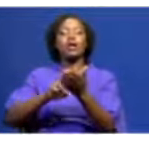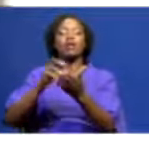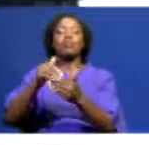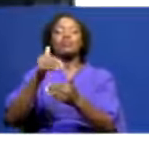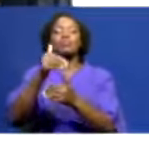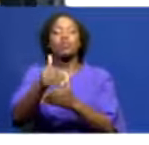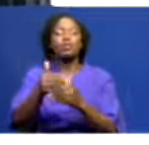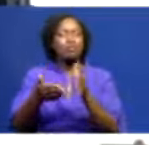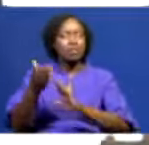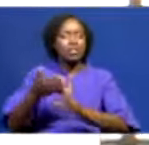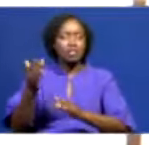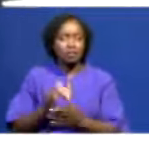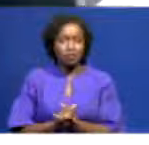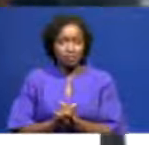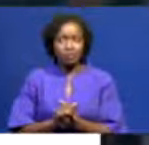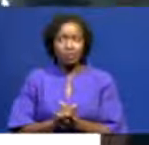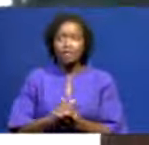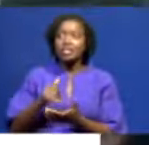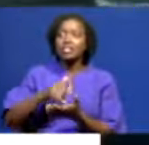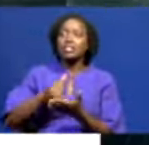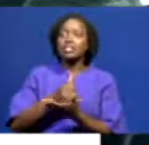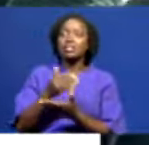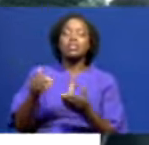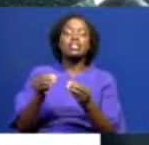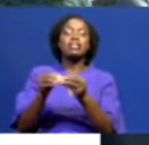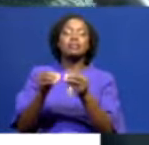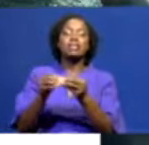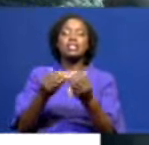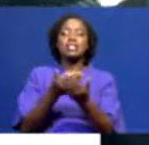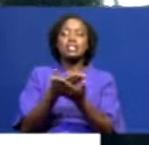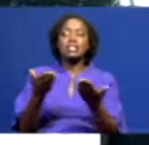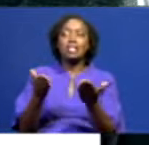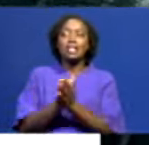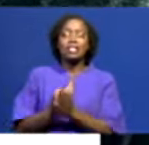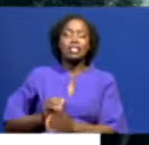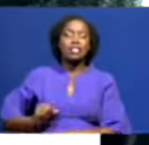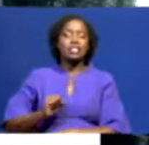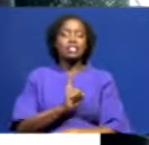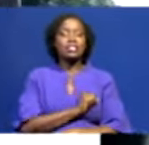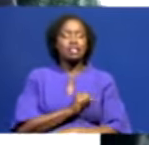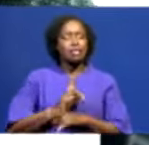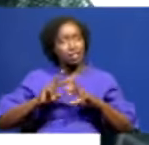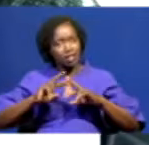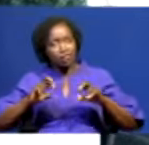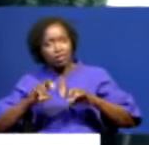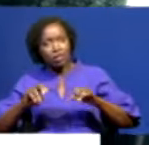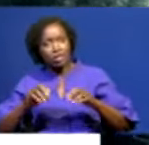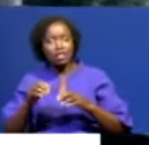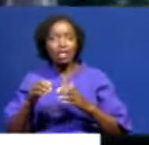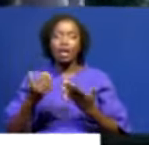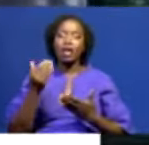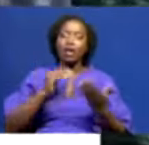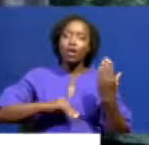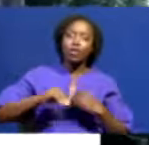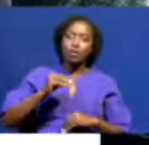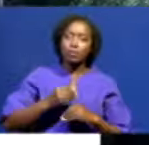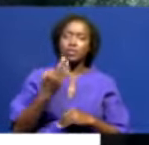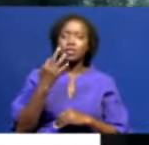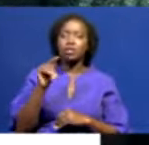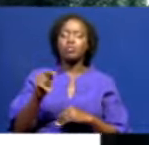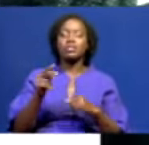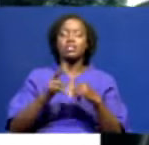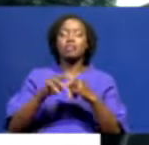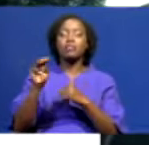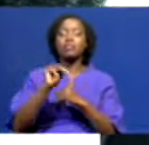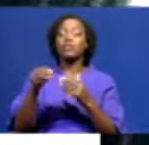hobela. Miongoni mwa vikao hivyo ni kile cha bunge la seneti cha kuchunguza kashfa ya shilingi bilioni 3.7